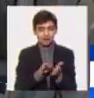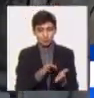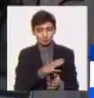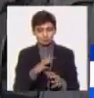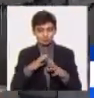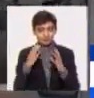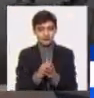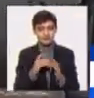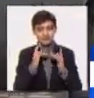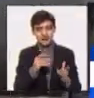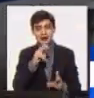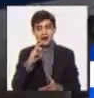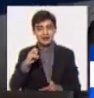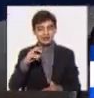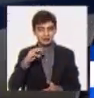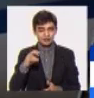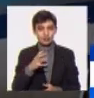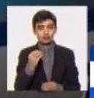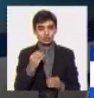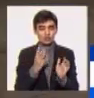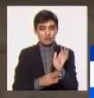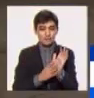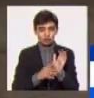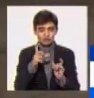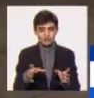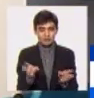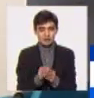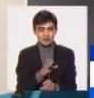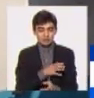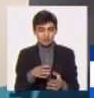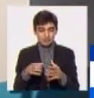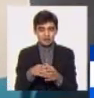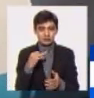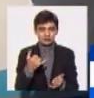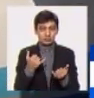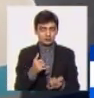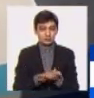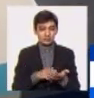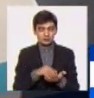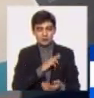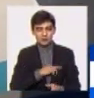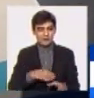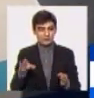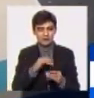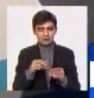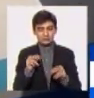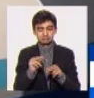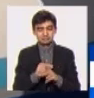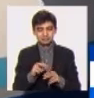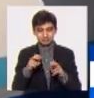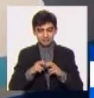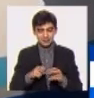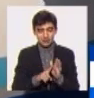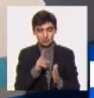поместили на карантин. С ней летели еще 90 пассажиров. Сейчас ведется работа по их изоляции. Глава